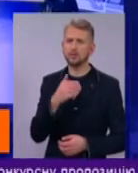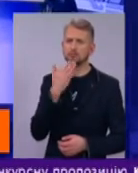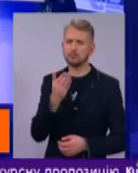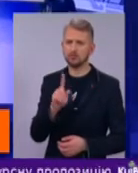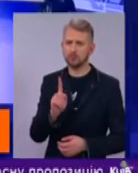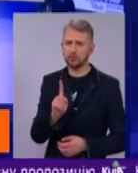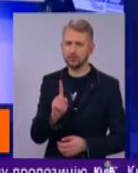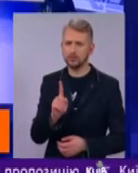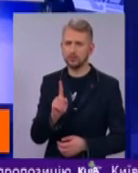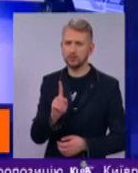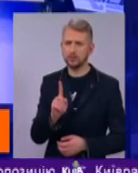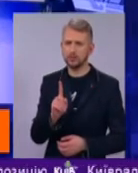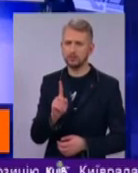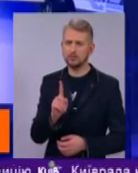запитати.